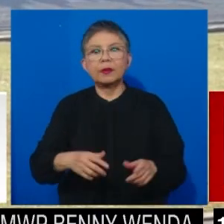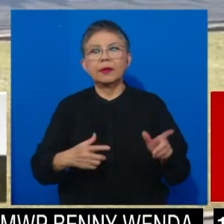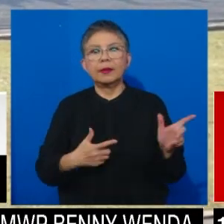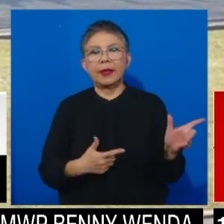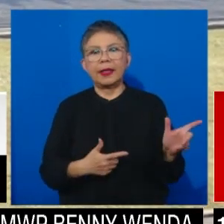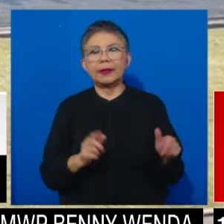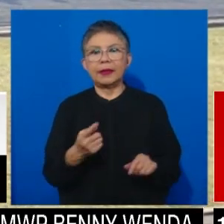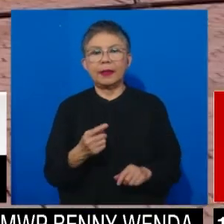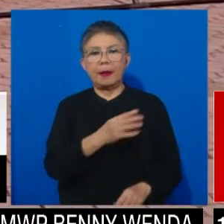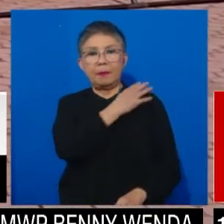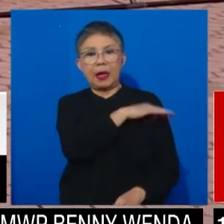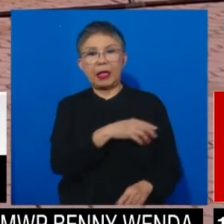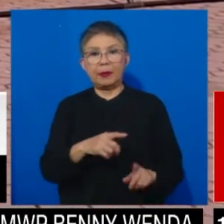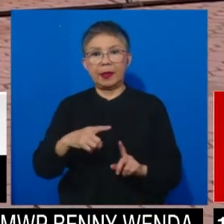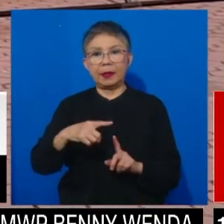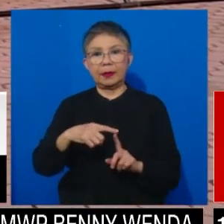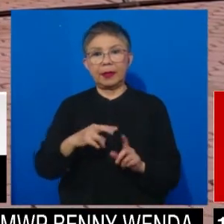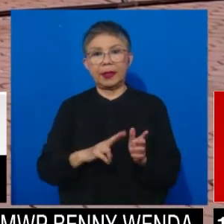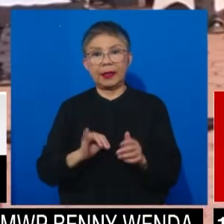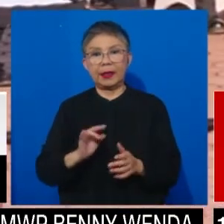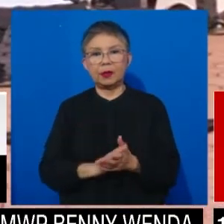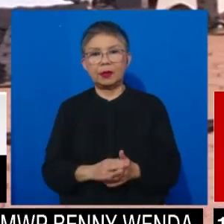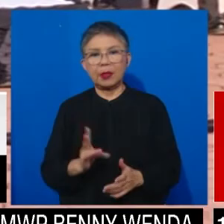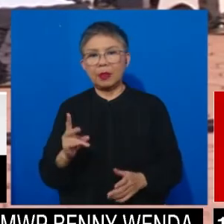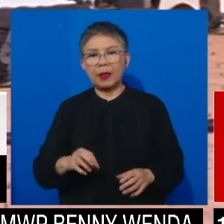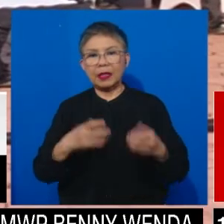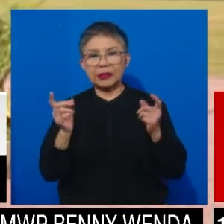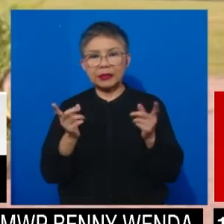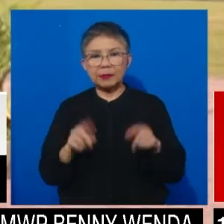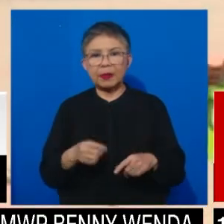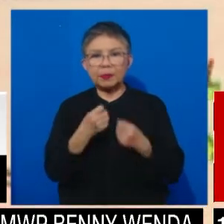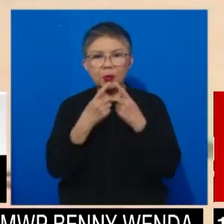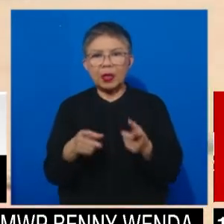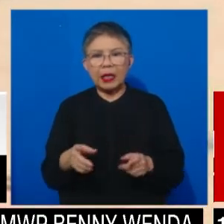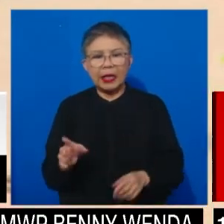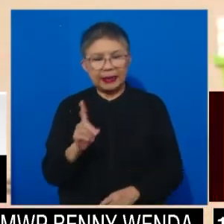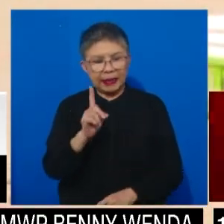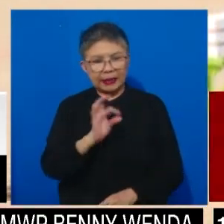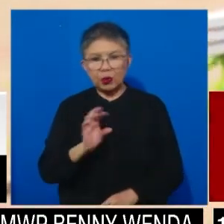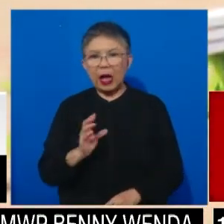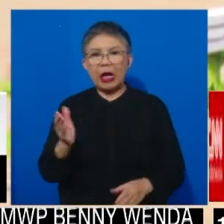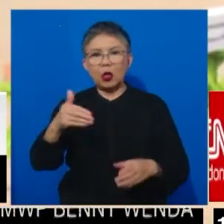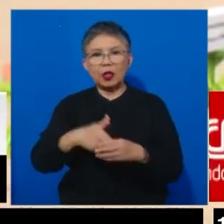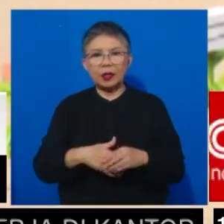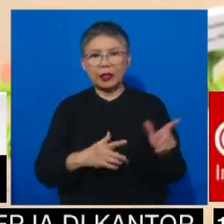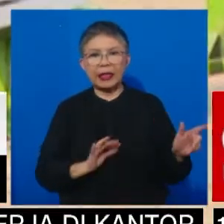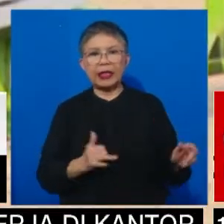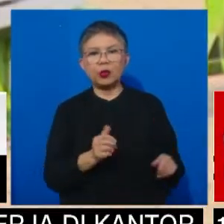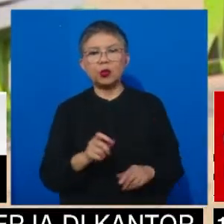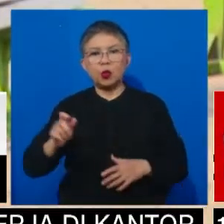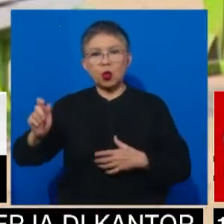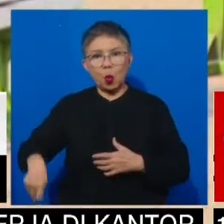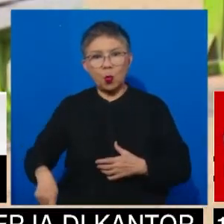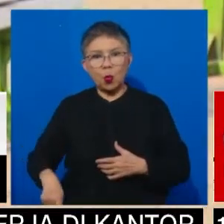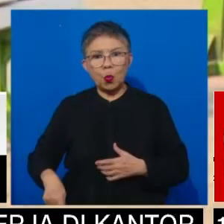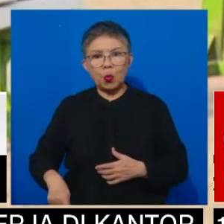dikritik, Panglima TNI Laksamana Yudo Margono dalam beberapa kesempatan menegaskan, tidak ada satupun anggota TNI yang terlibat kasus hukum yang